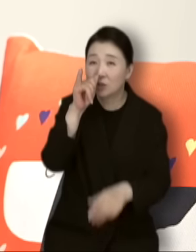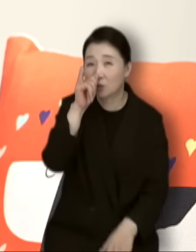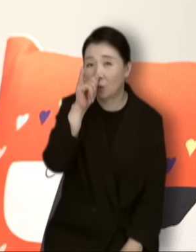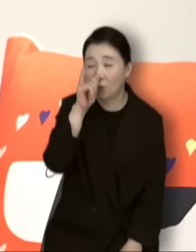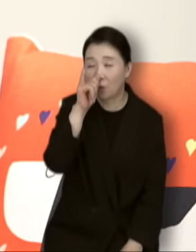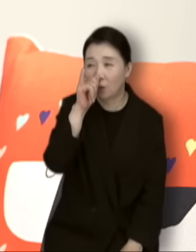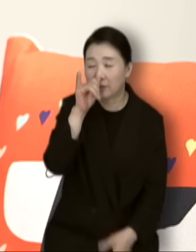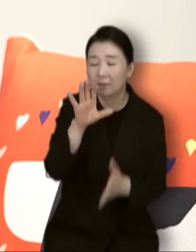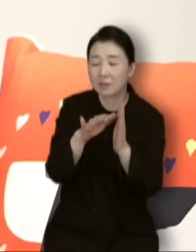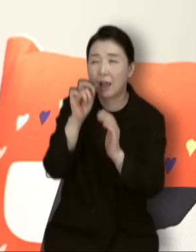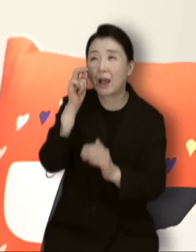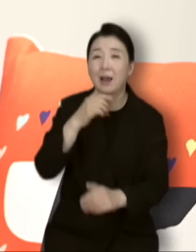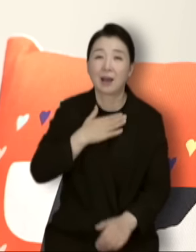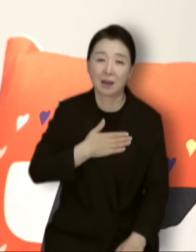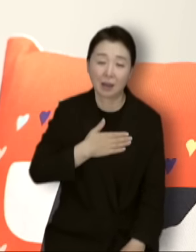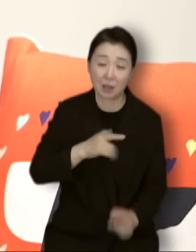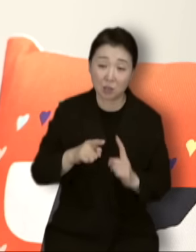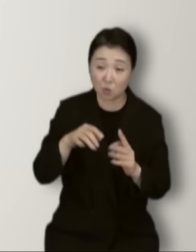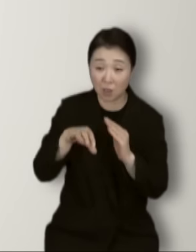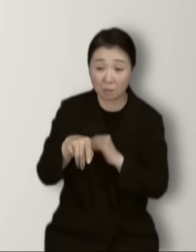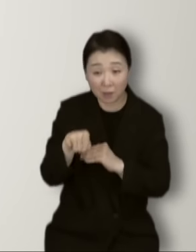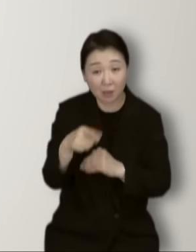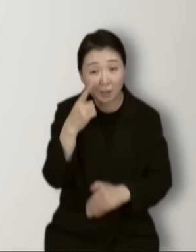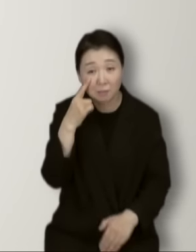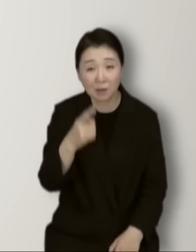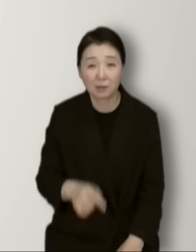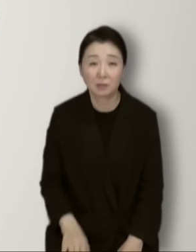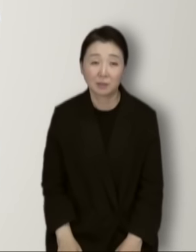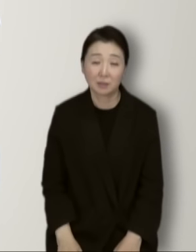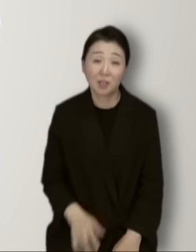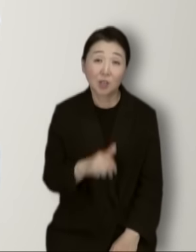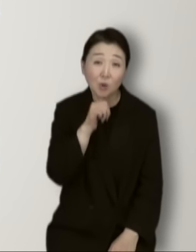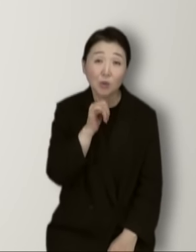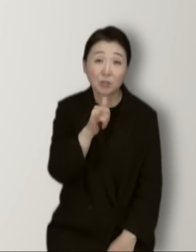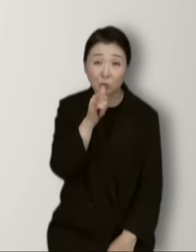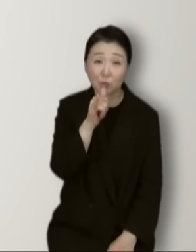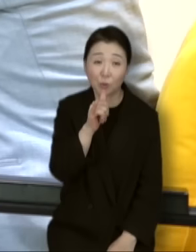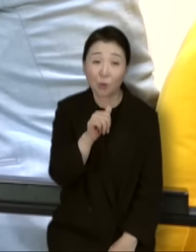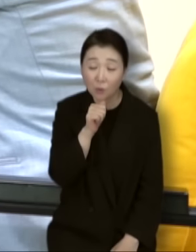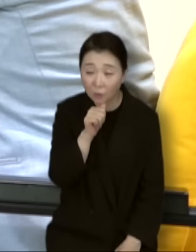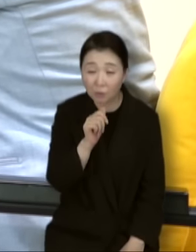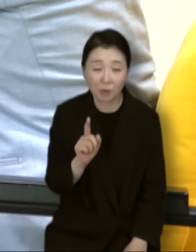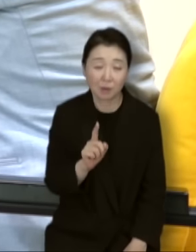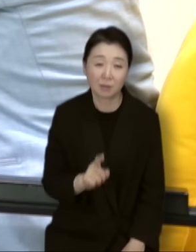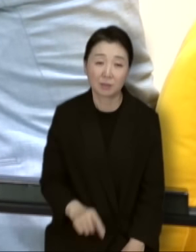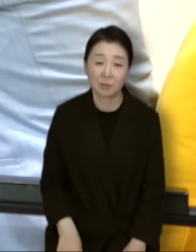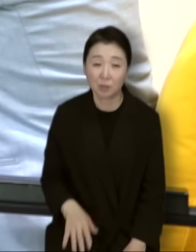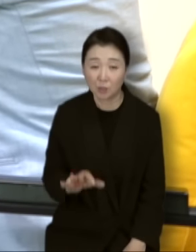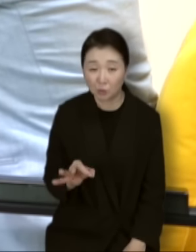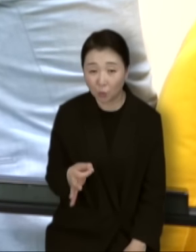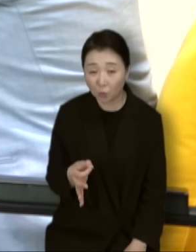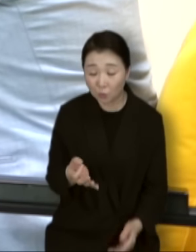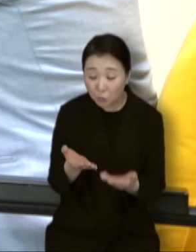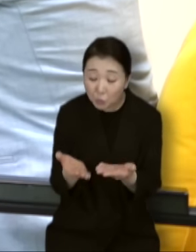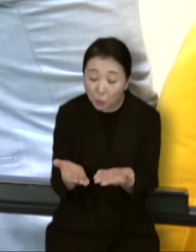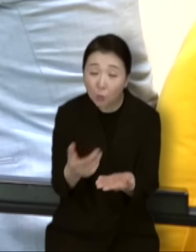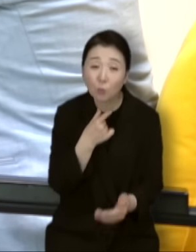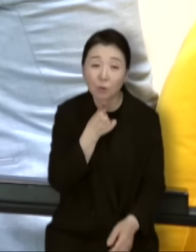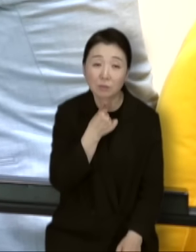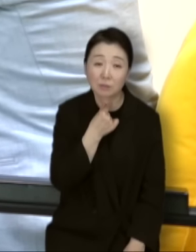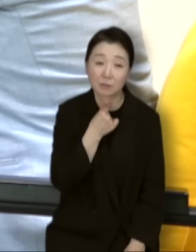깨달음이 이렇게 지나가면서 와요 그리고 이제 교회 앞에 가는데 와 거지가 있었어요 근데 거지가 이렇게 있어서 이제 돈을